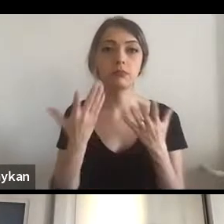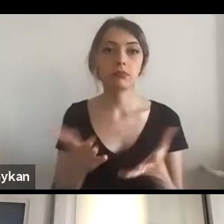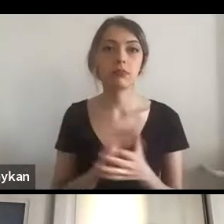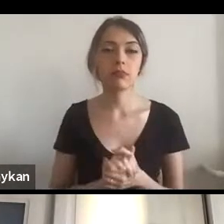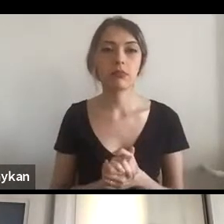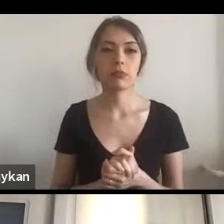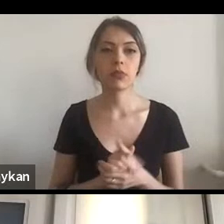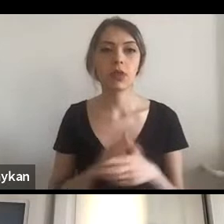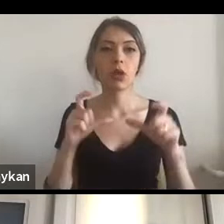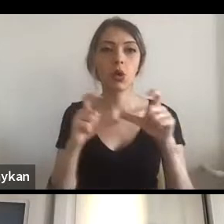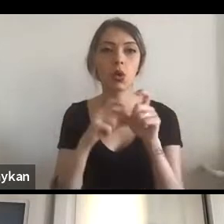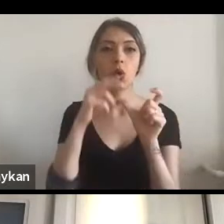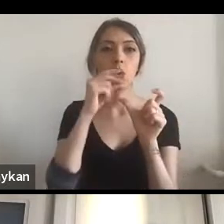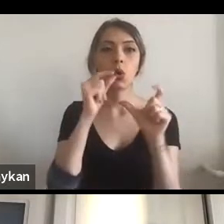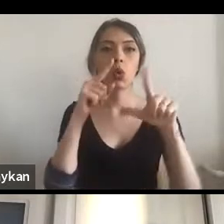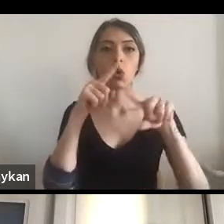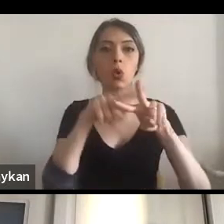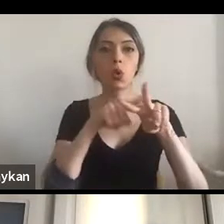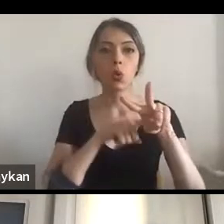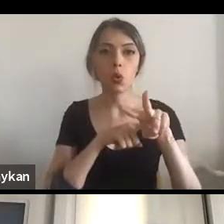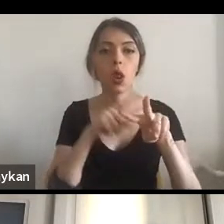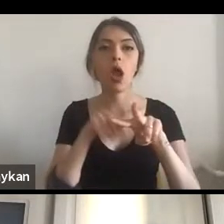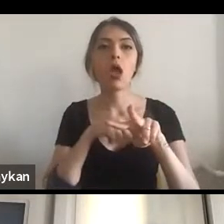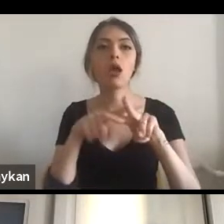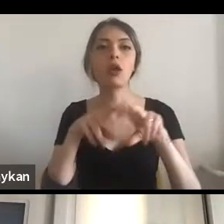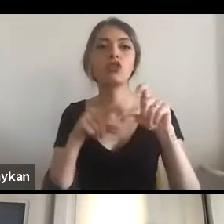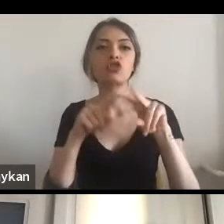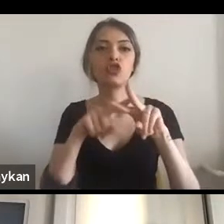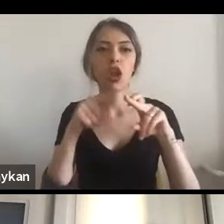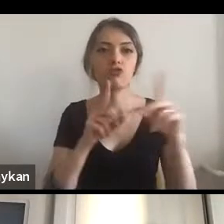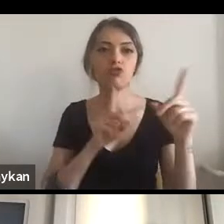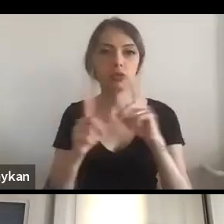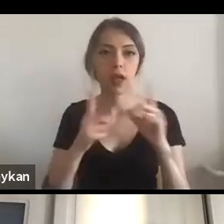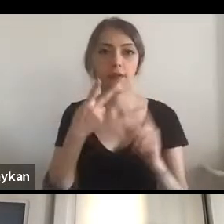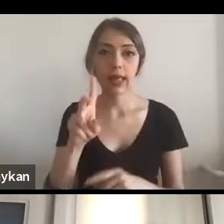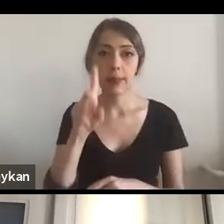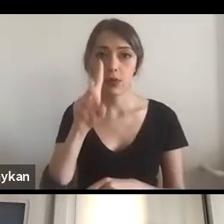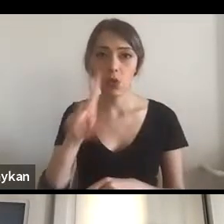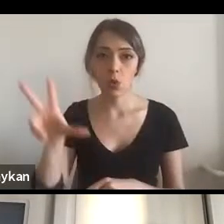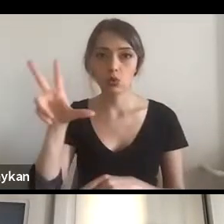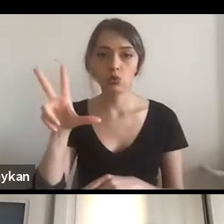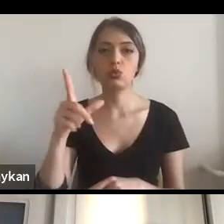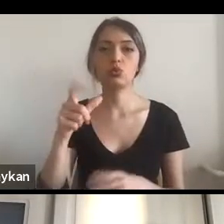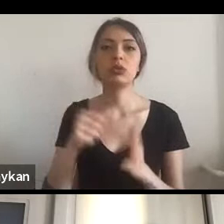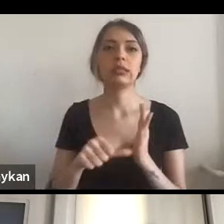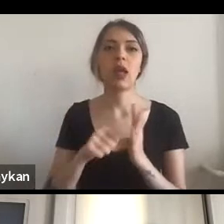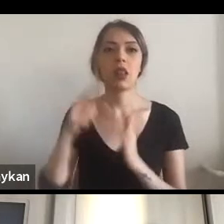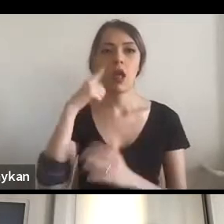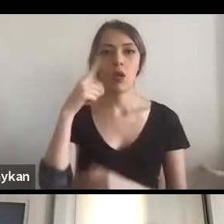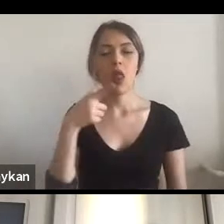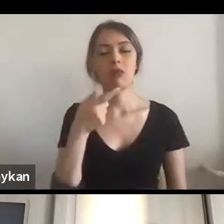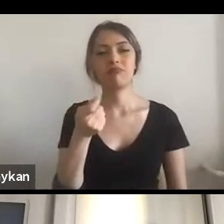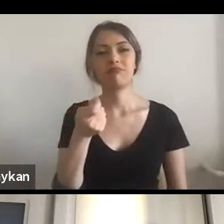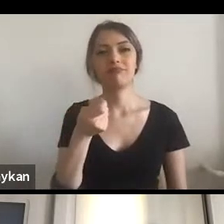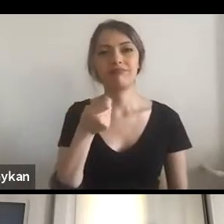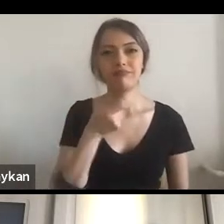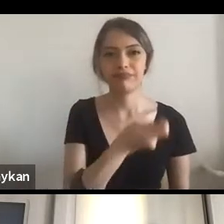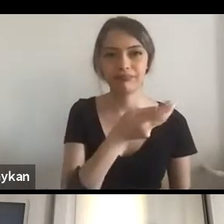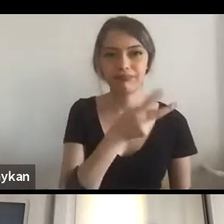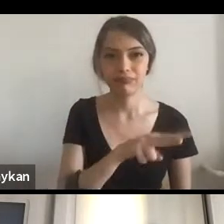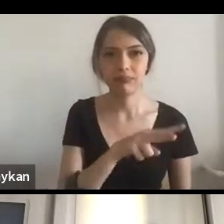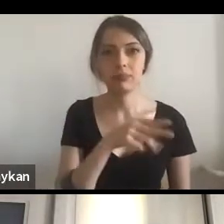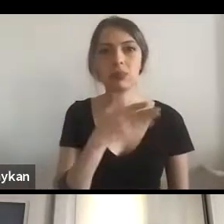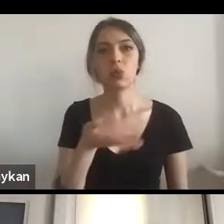Gülay Yaşar davası bildiğim kadarıyla 2013'te maalesef cinayet gerçekleşti. Yanlış